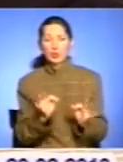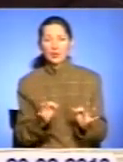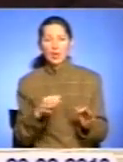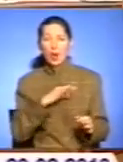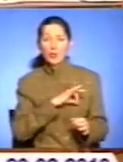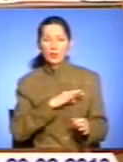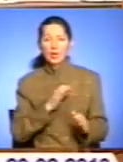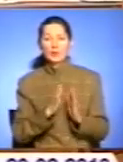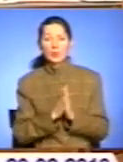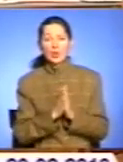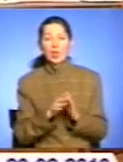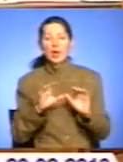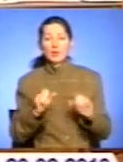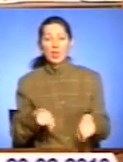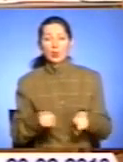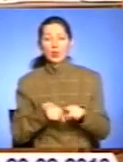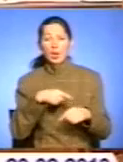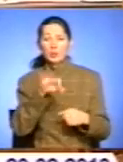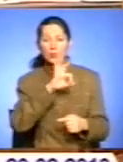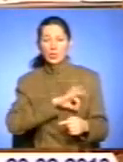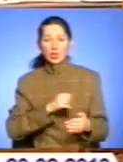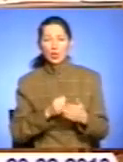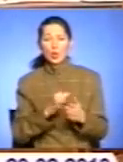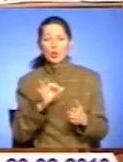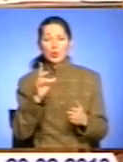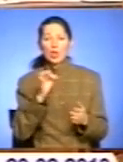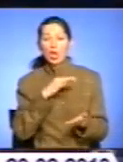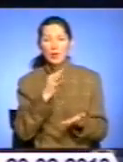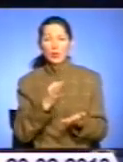профспілки закликали владу та бізнес до соціальної відповідальності.